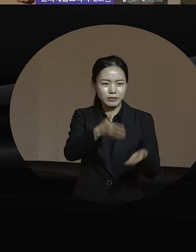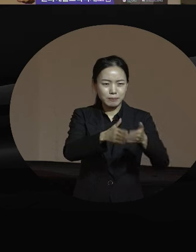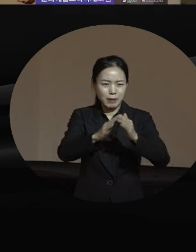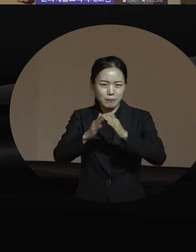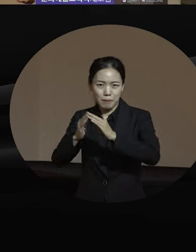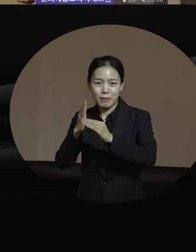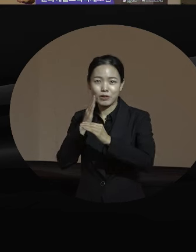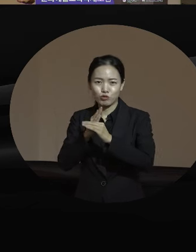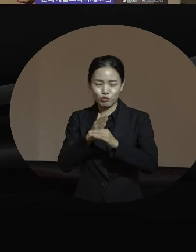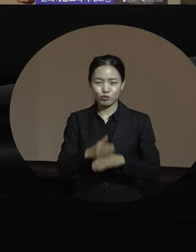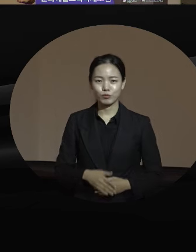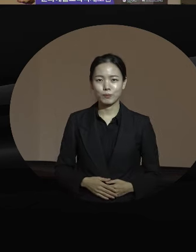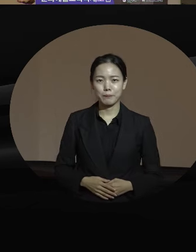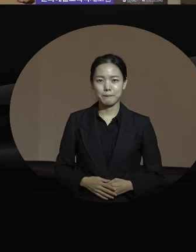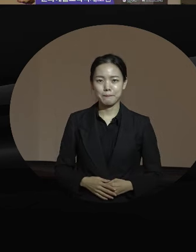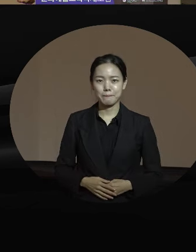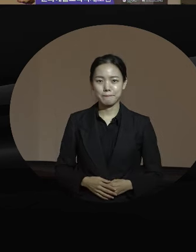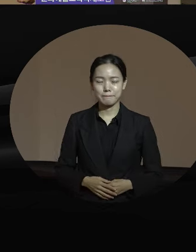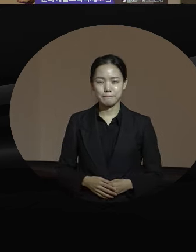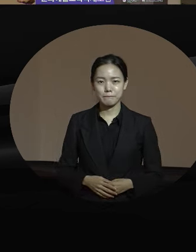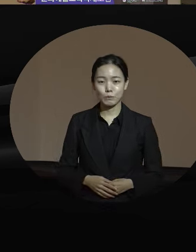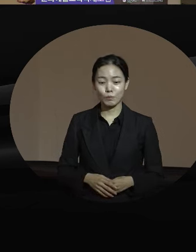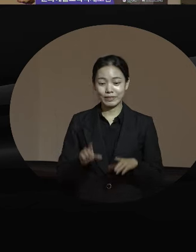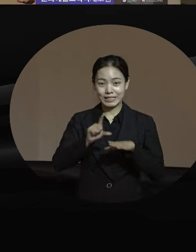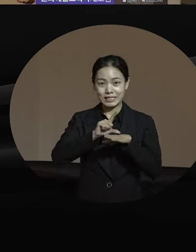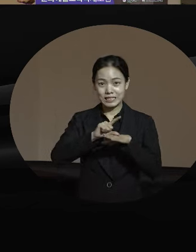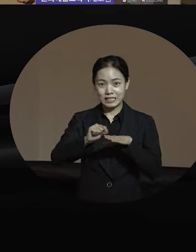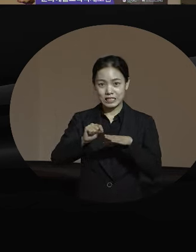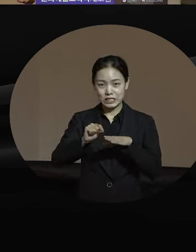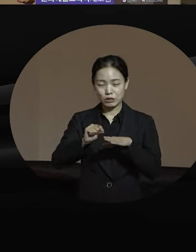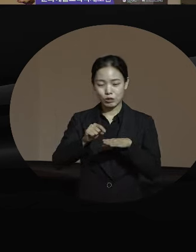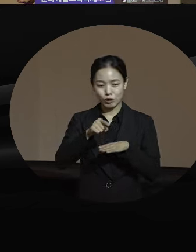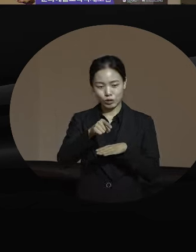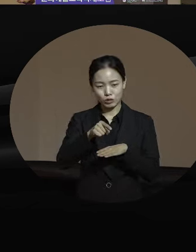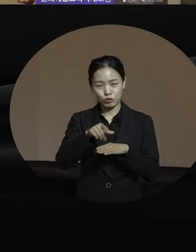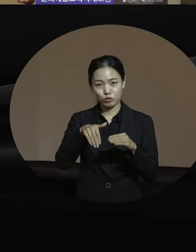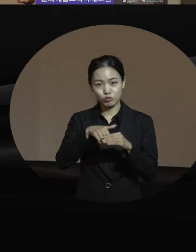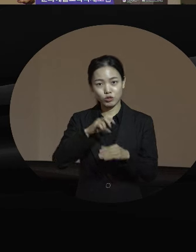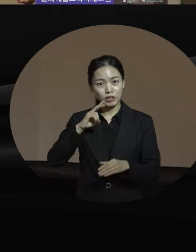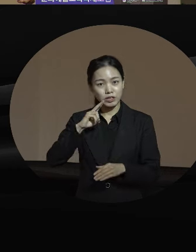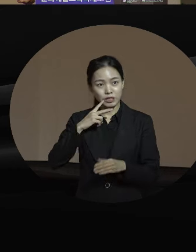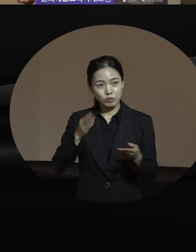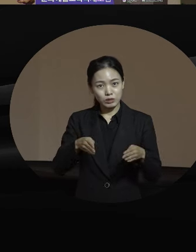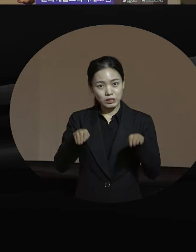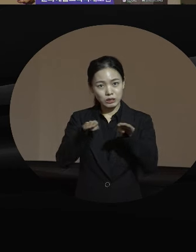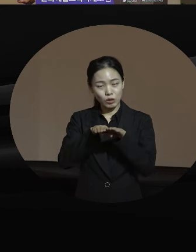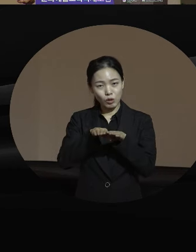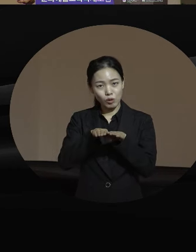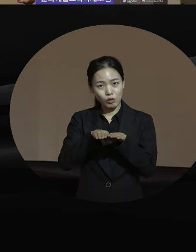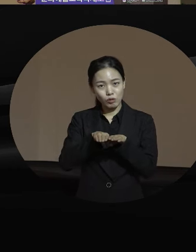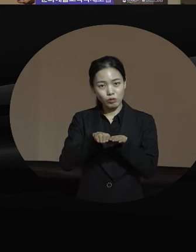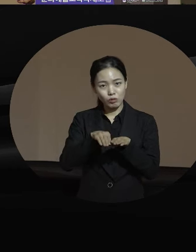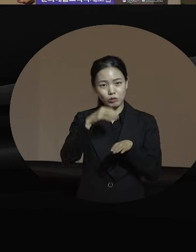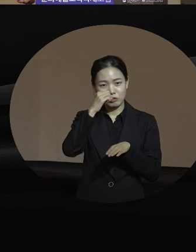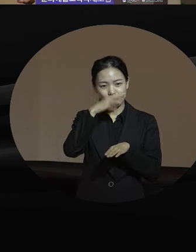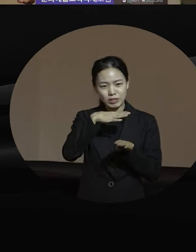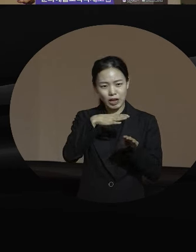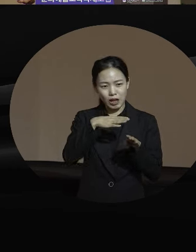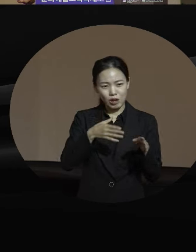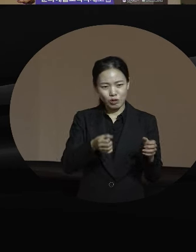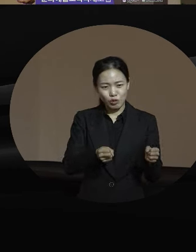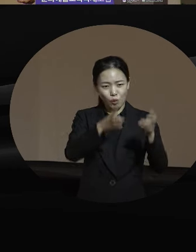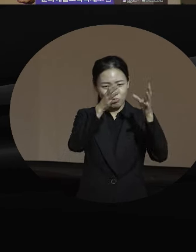사업들을 추진해오고 있습니다. 이처럼 지역에서 문화예술 교육 시설이 물리적 공간으로만 보지 않고 지속적인